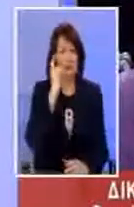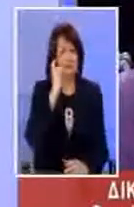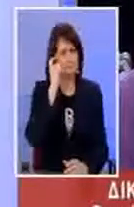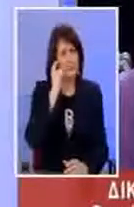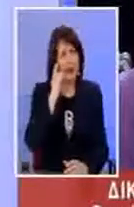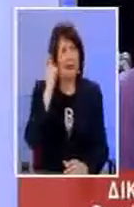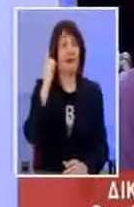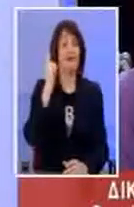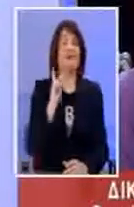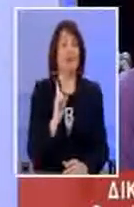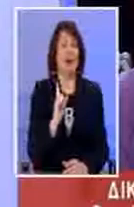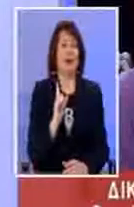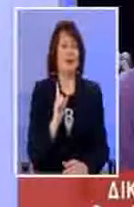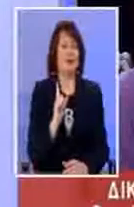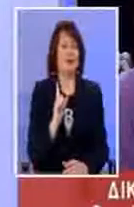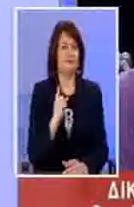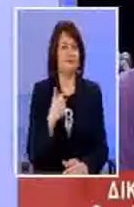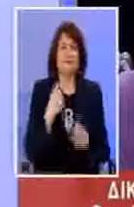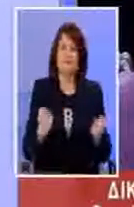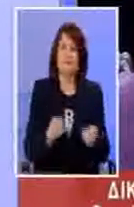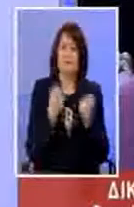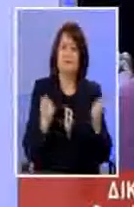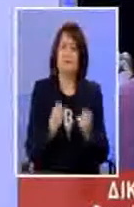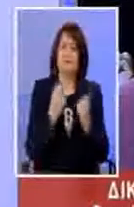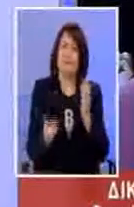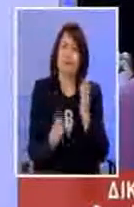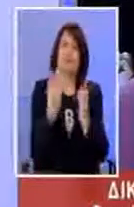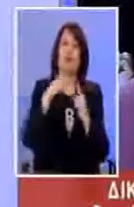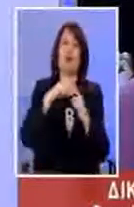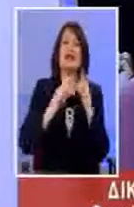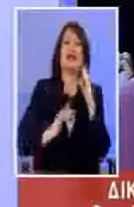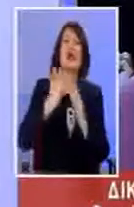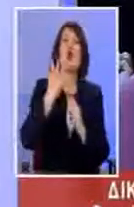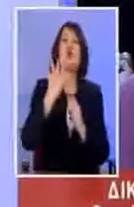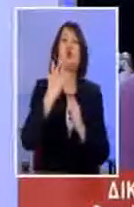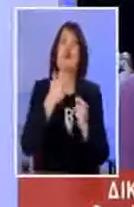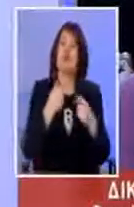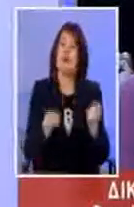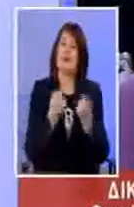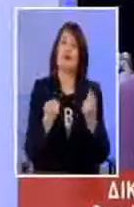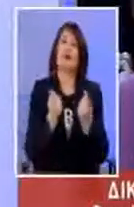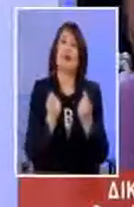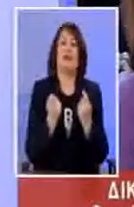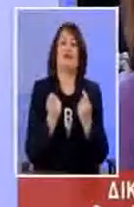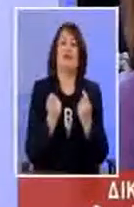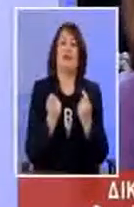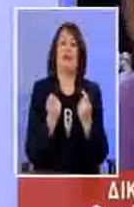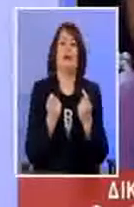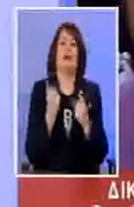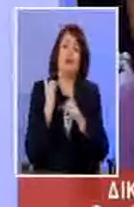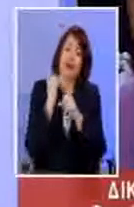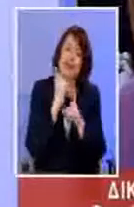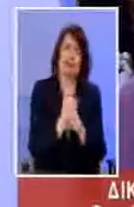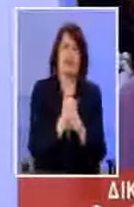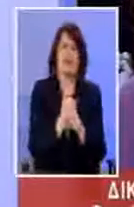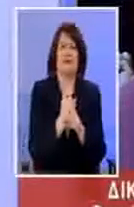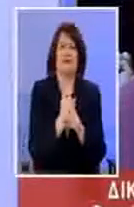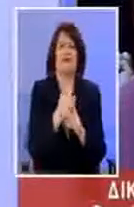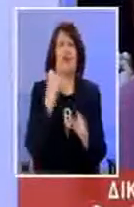ιδέα στο να χρησιμοποιήσουμε τις νέες τεχνολογίες παράλληλα με την εξειδίκευση που έχει